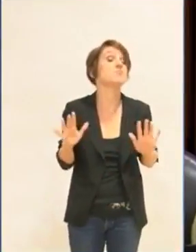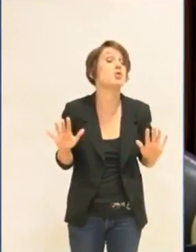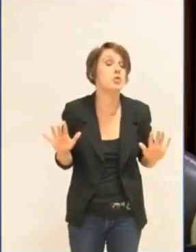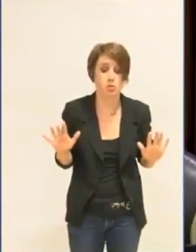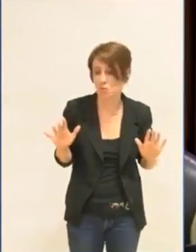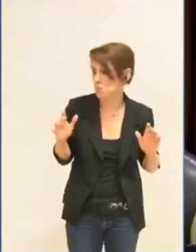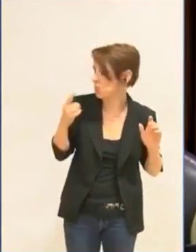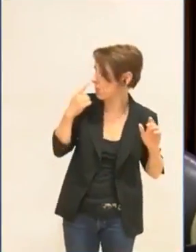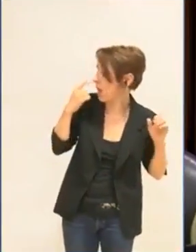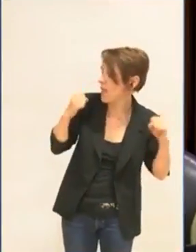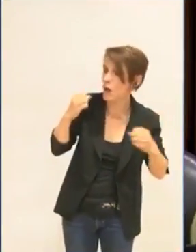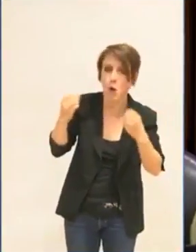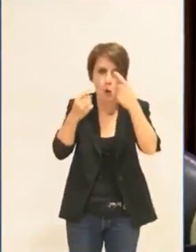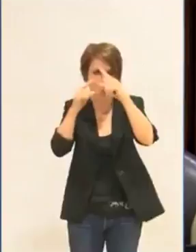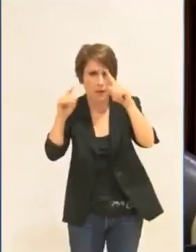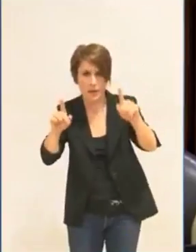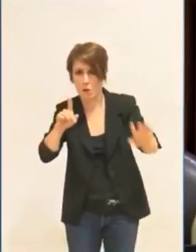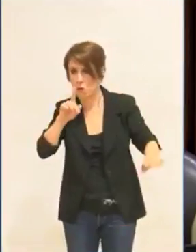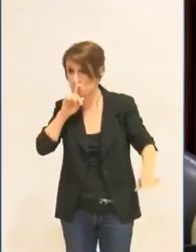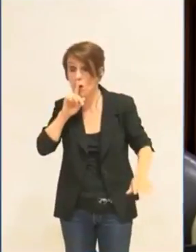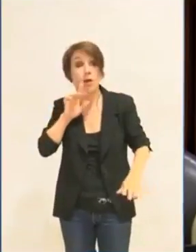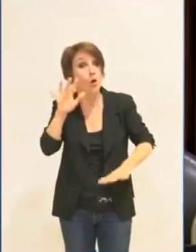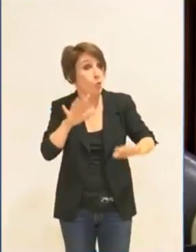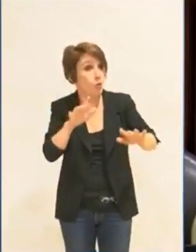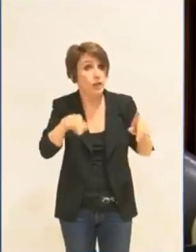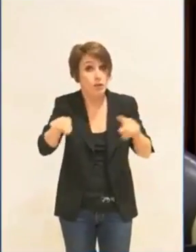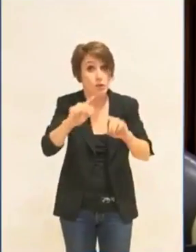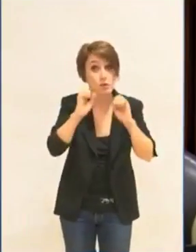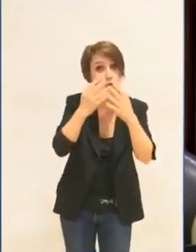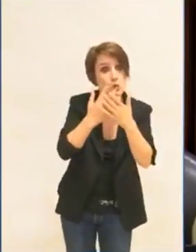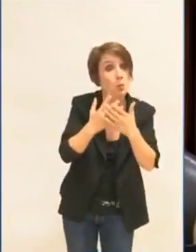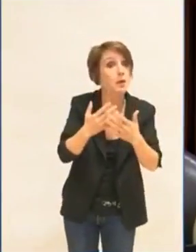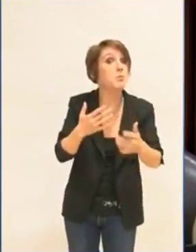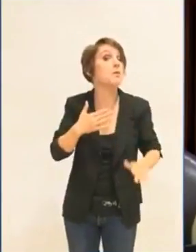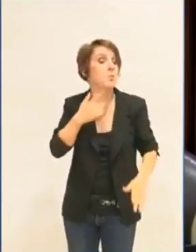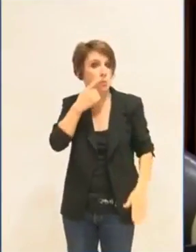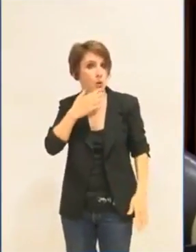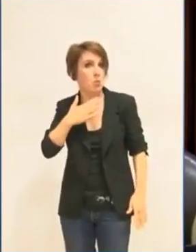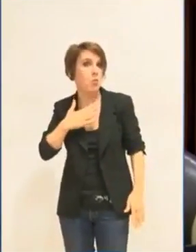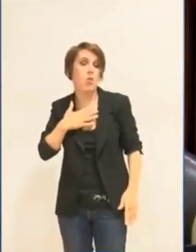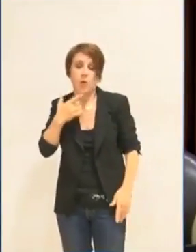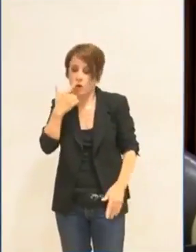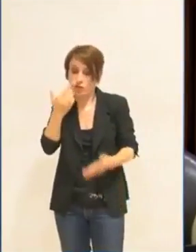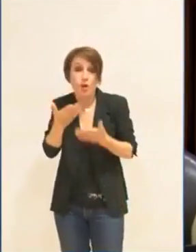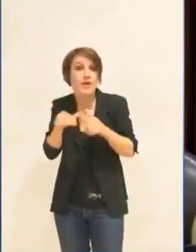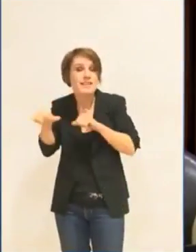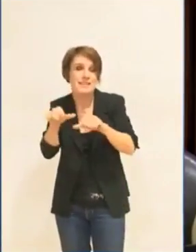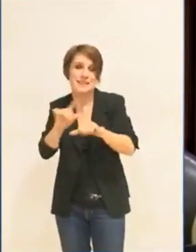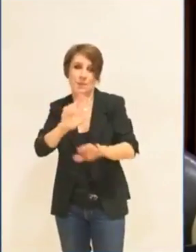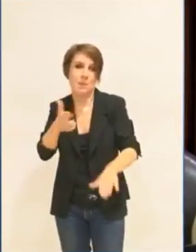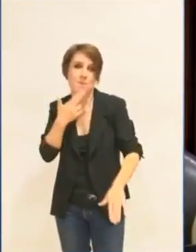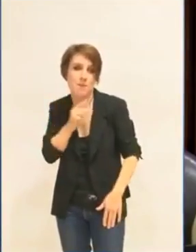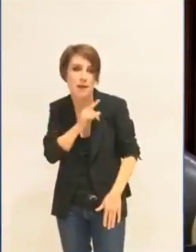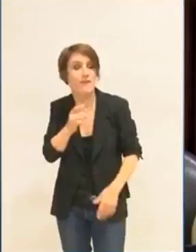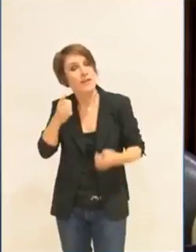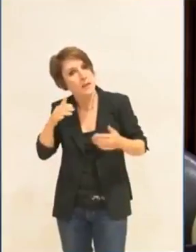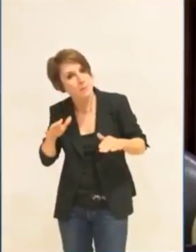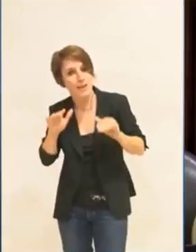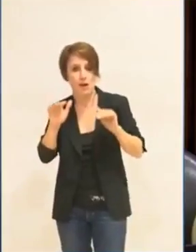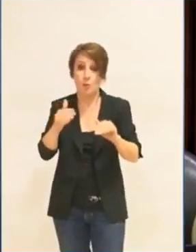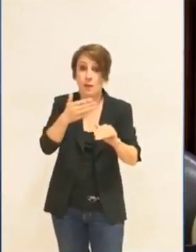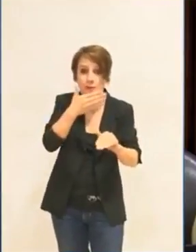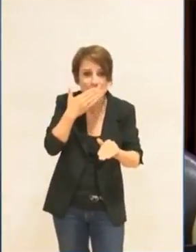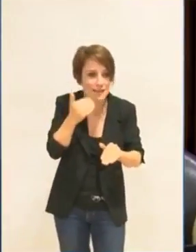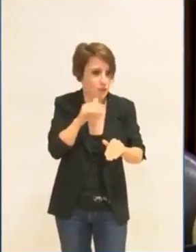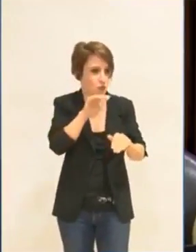veut. Je vais peut-être vous surprendre. Moi, je pense que même si c'est imparfait, le fait de pouvoir consulter les gens est toujours mieux